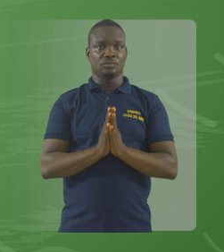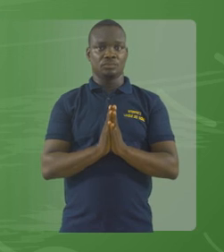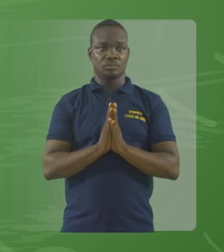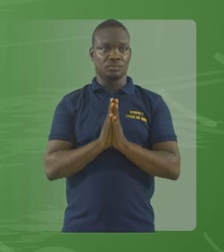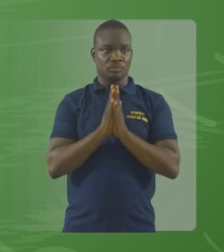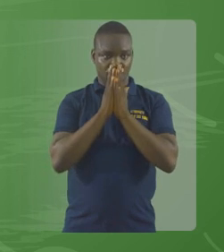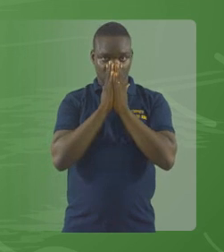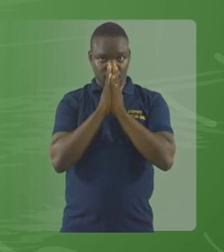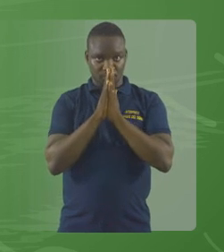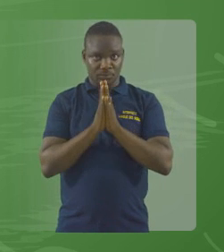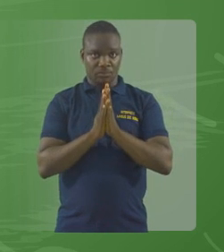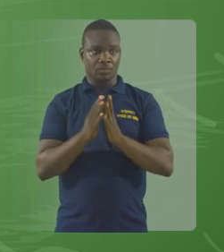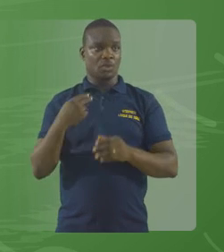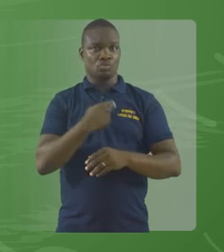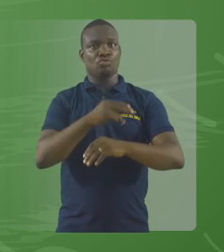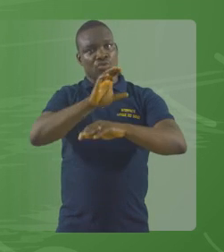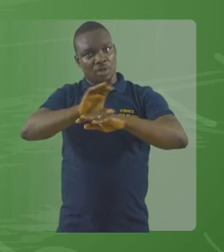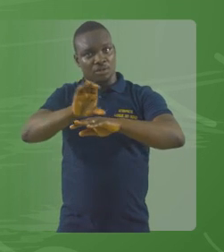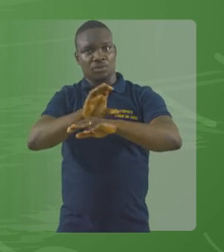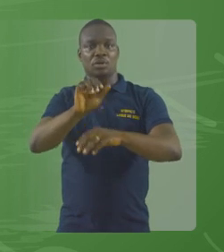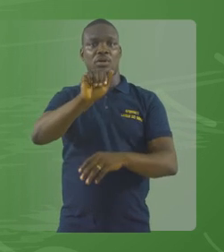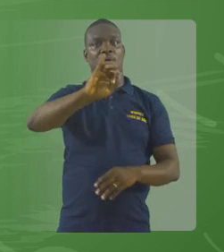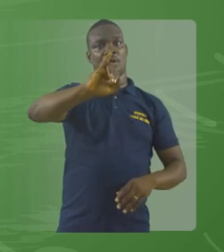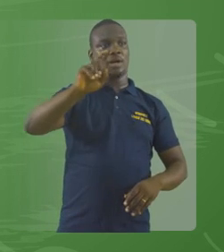Ensuite, on va calculer la fixe du centre.